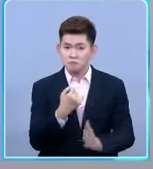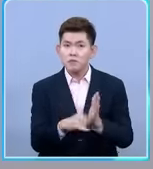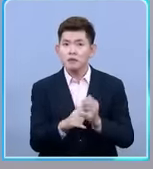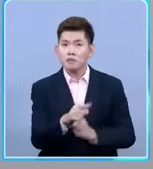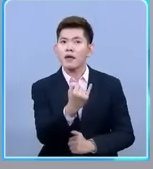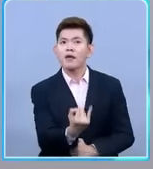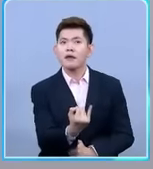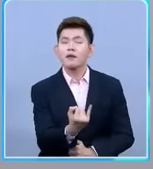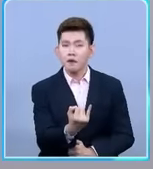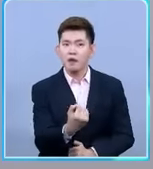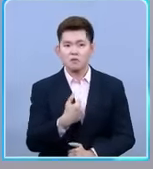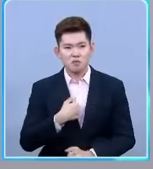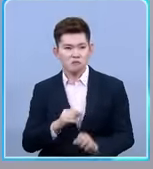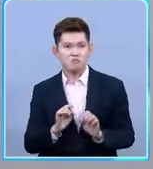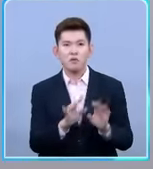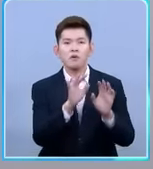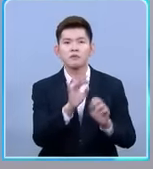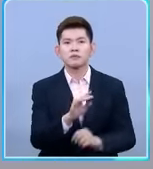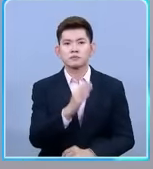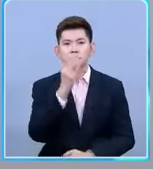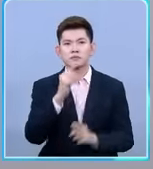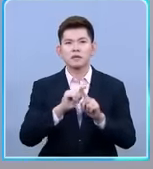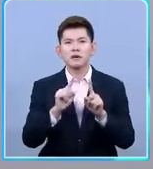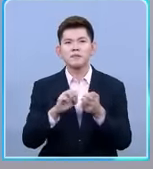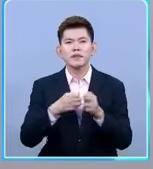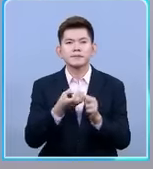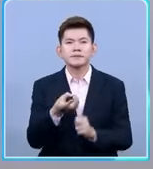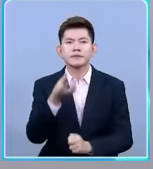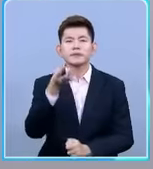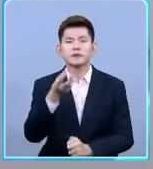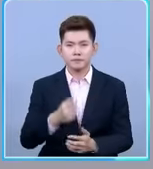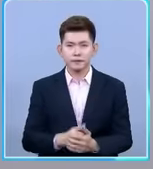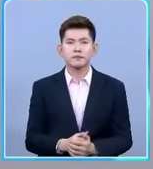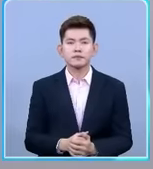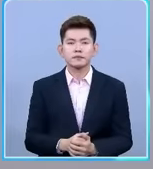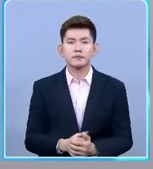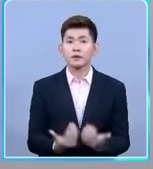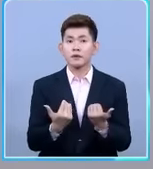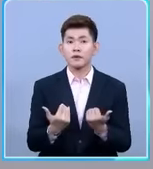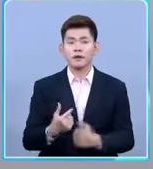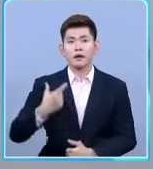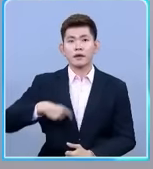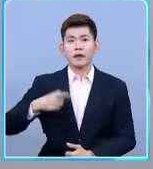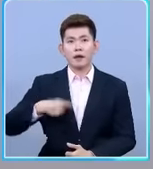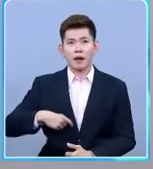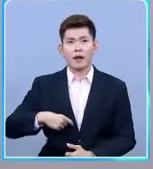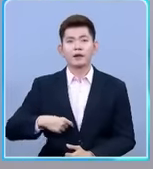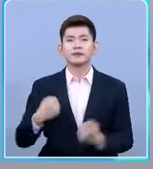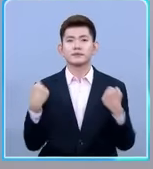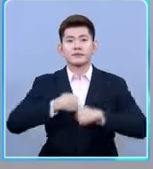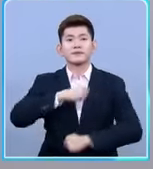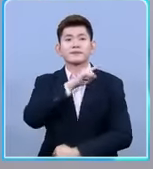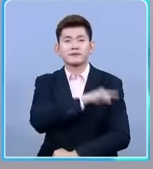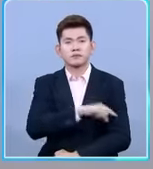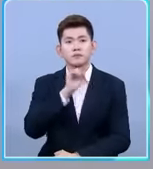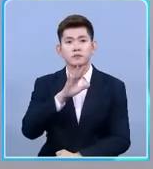นะใช่ไหมฮะผมเล่นคุณได้แล้วอะไรเงี้ยต่อให้มันเป็นคดีเล็กคดีน้อยก็ตามนะครับนอกจากนี้ครับทางทนายอนันชัยยังฝากเตือนด้วยว่าถ้าตัวเองไม่แน่จริ